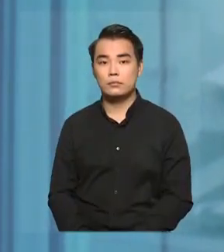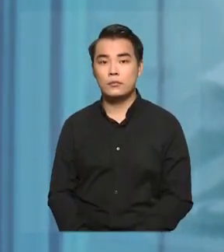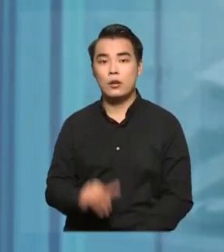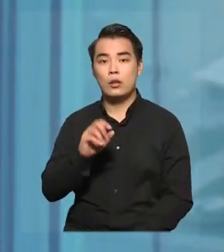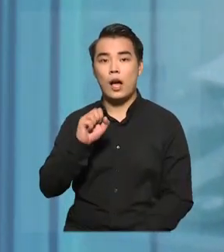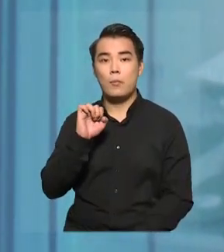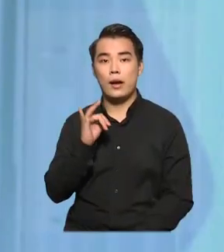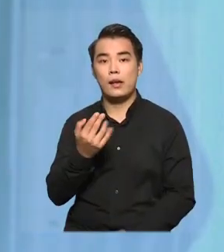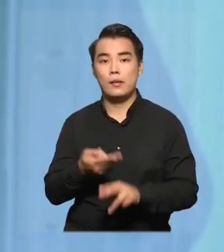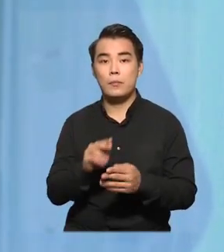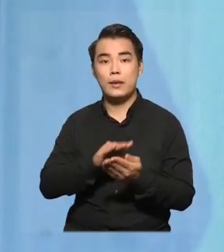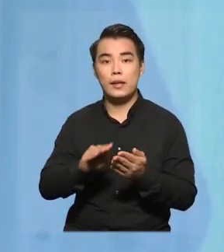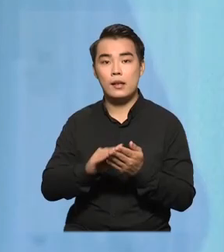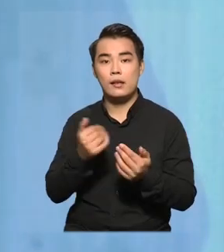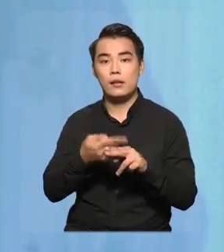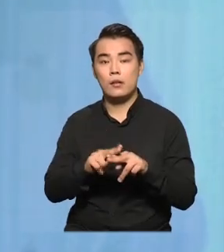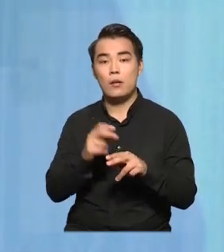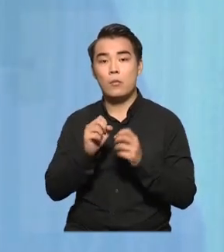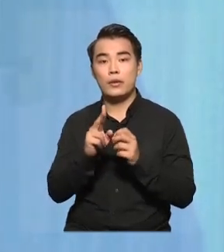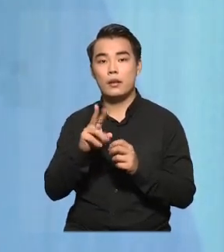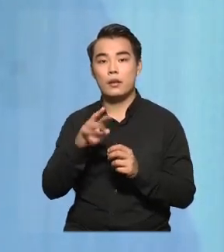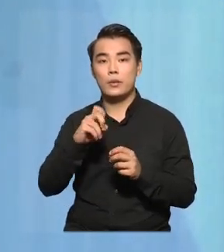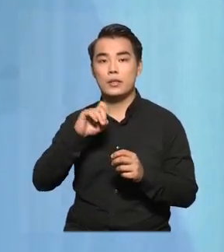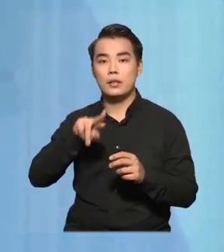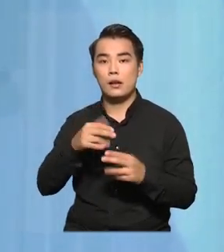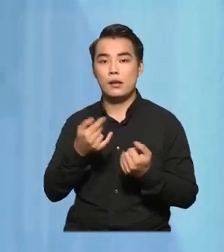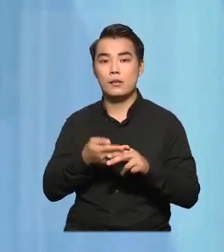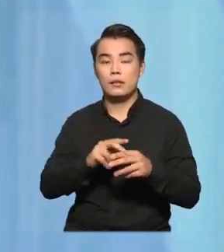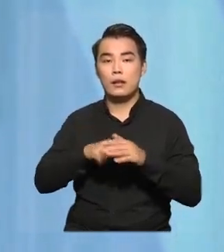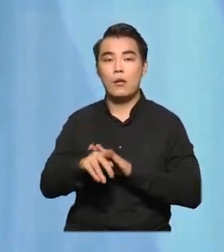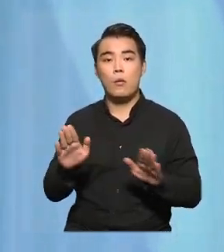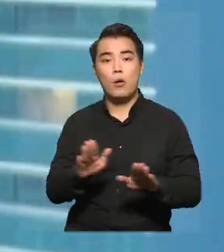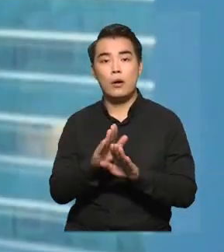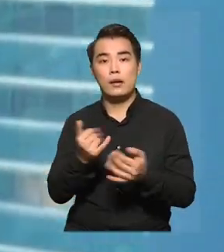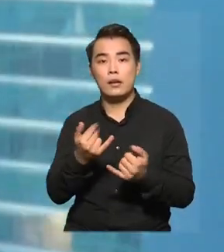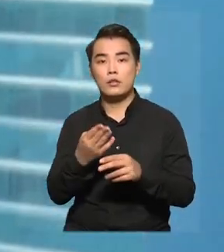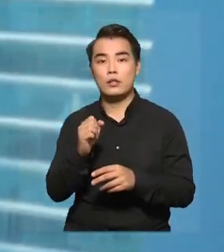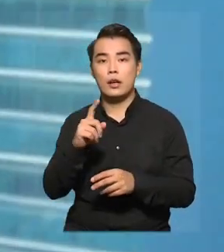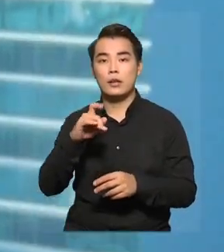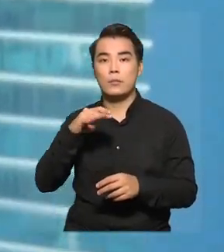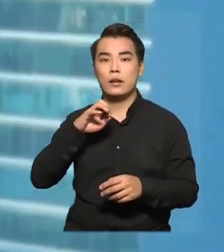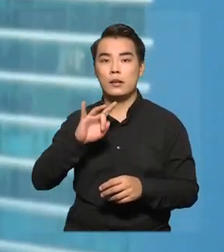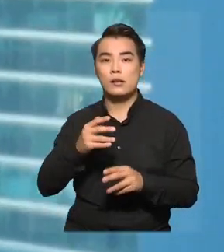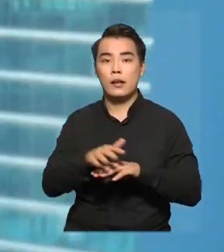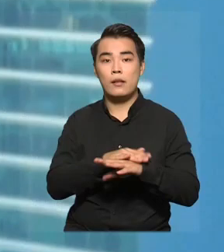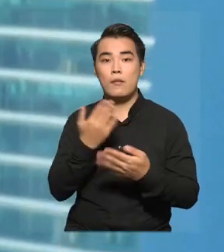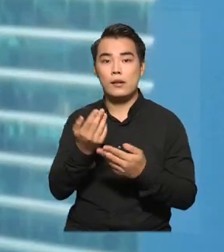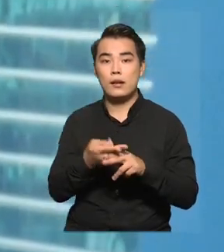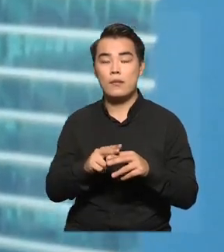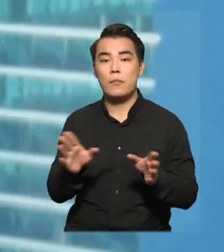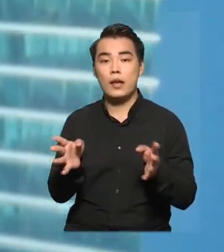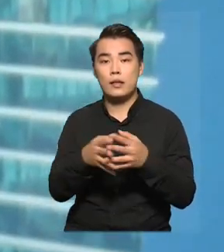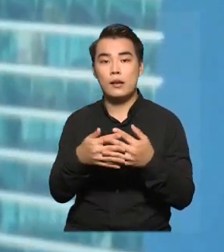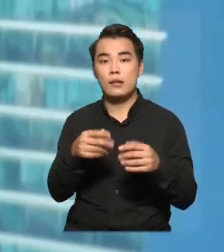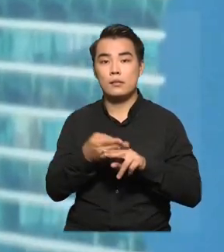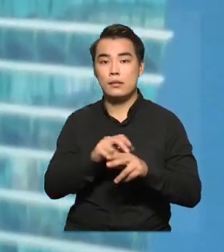Ұлы Абайдың туындыларына арналған 12 композиция. Белгілі опера әншісі Шахим Ардан Әбілев жұртшылықты бірегей орындауымен